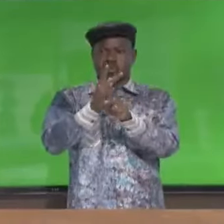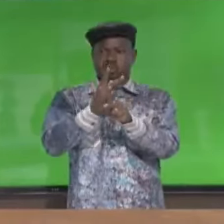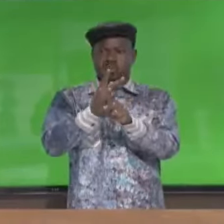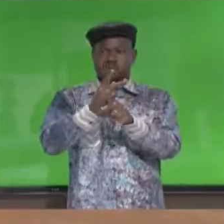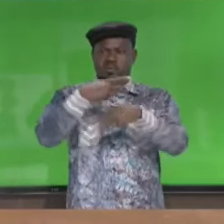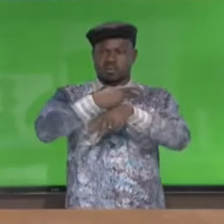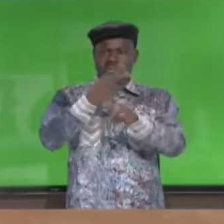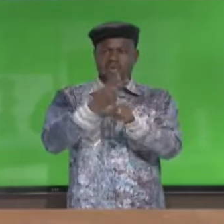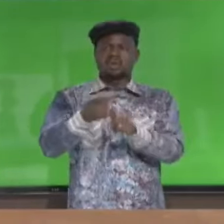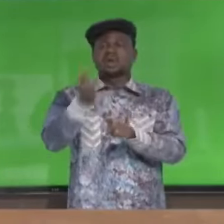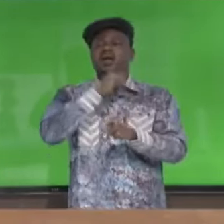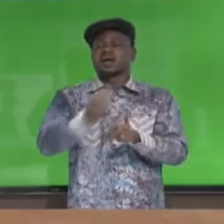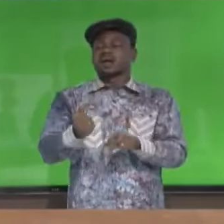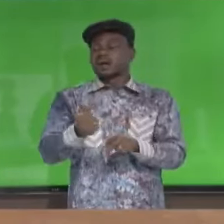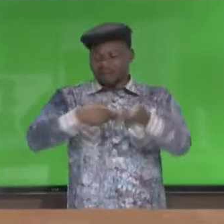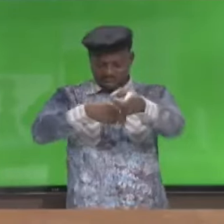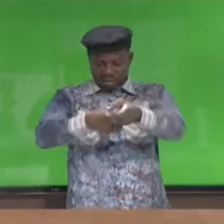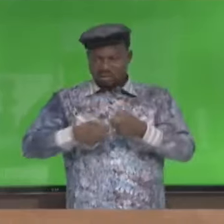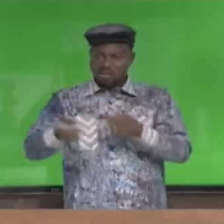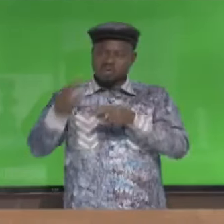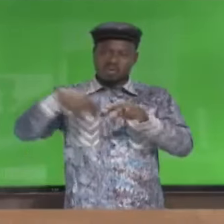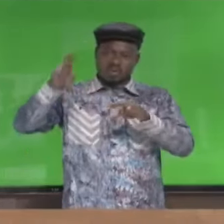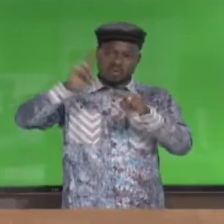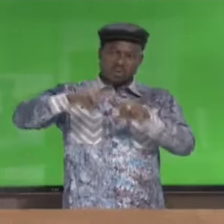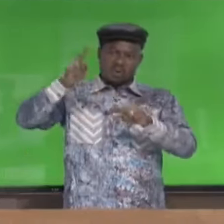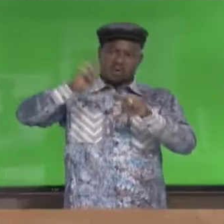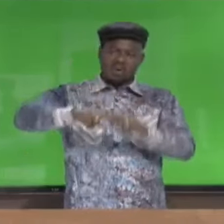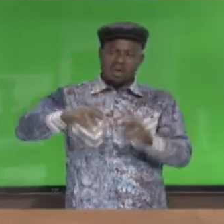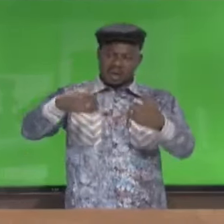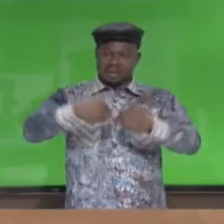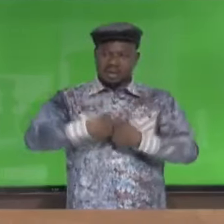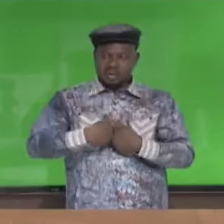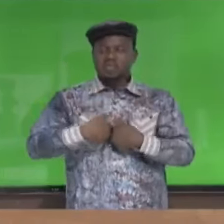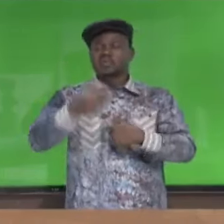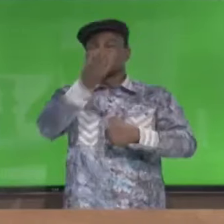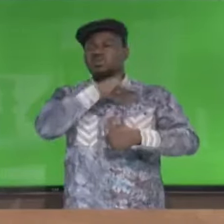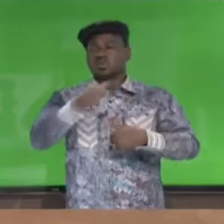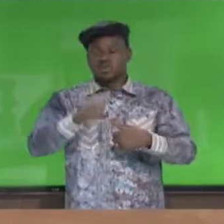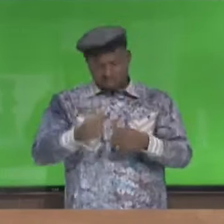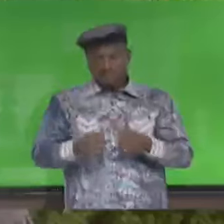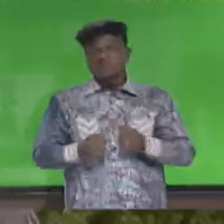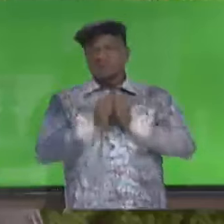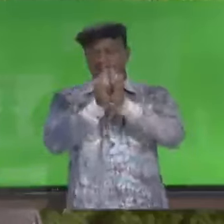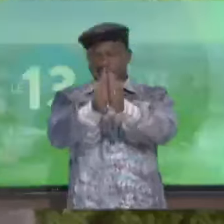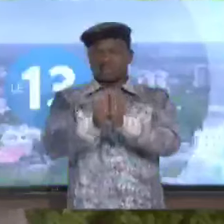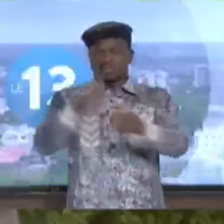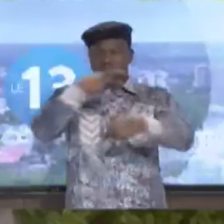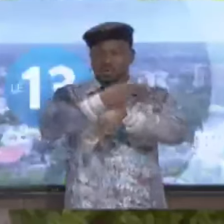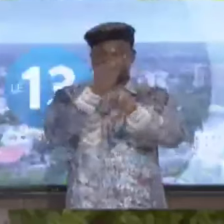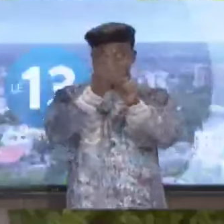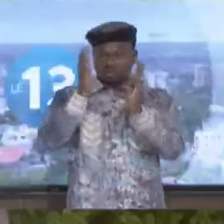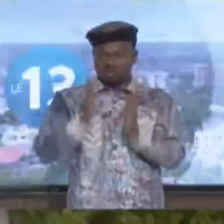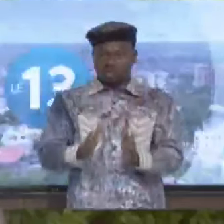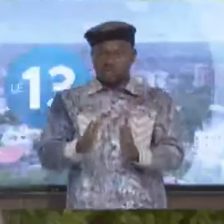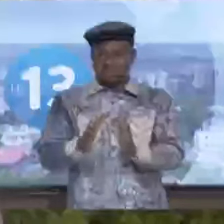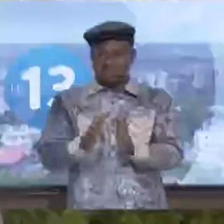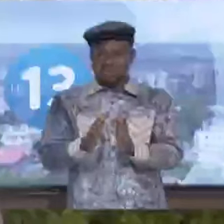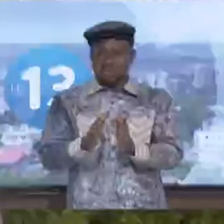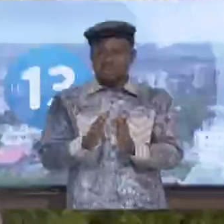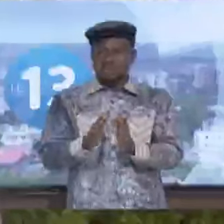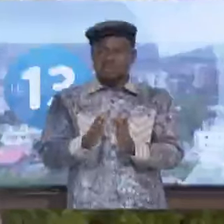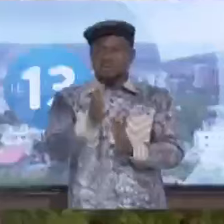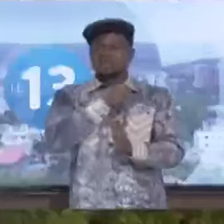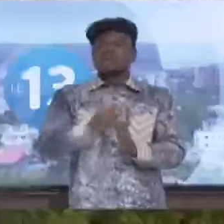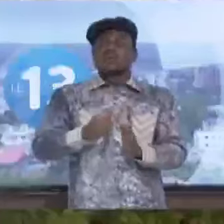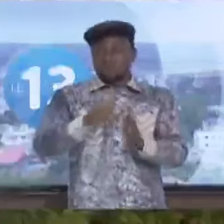augmenté. Il y a eu aussi l'accompagnement des producteurs dans de nouvelles pratiques culturelles. Le projet Progress